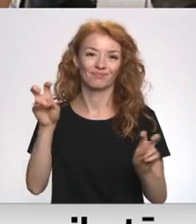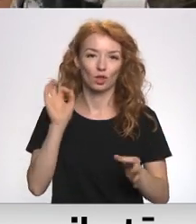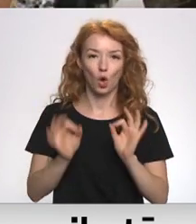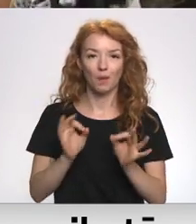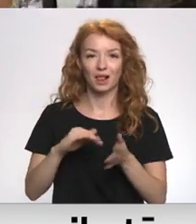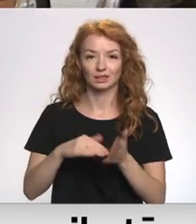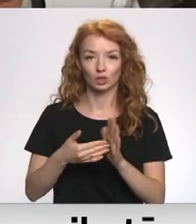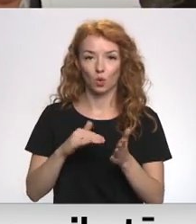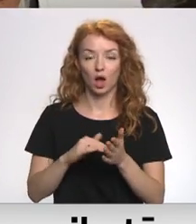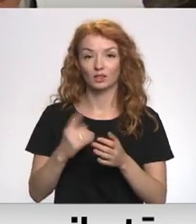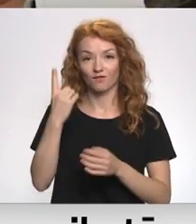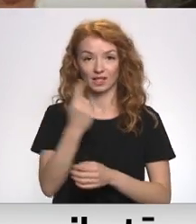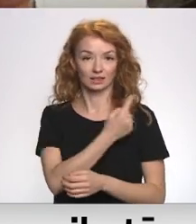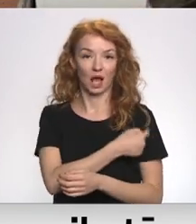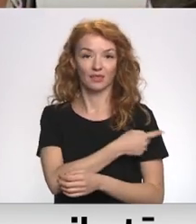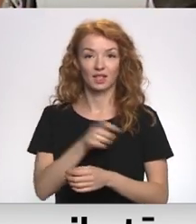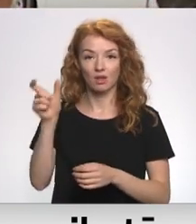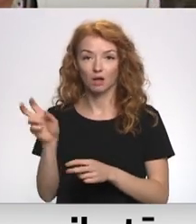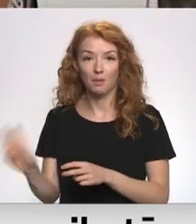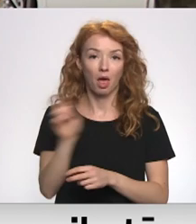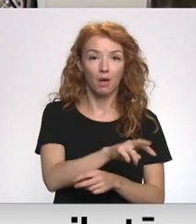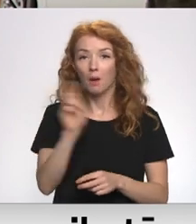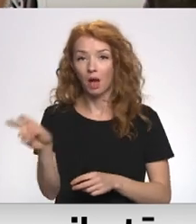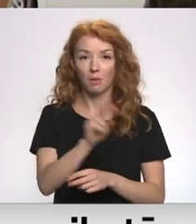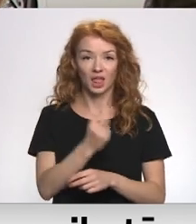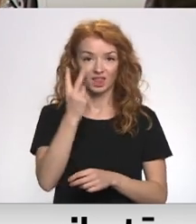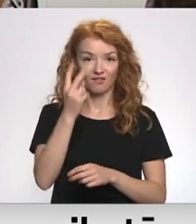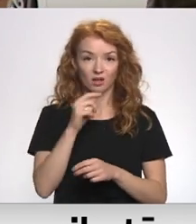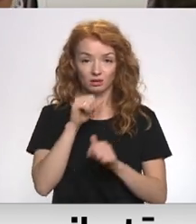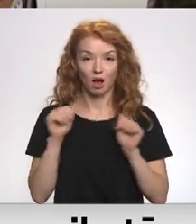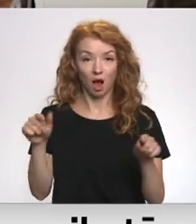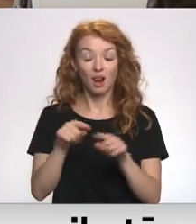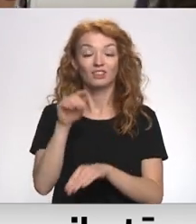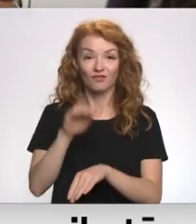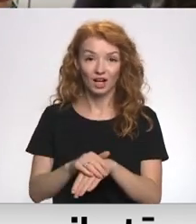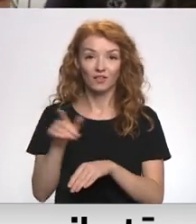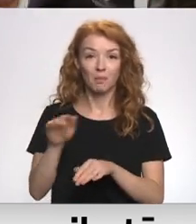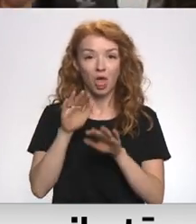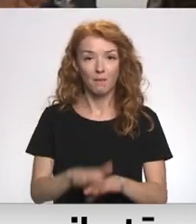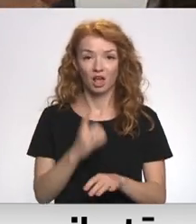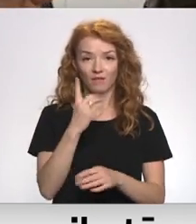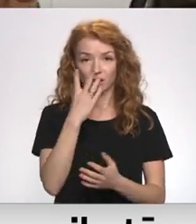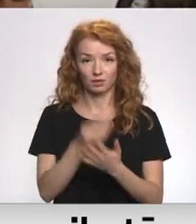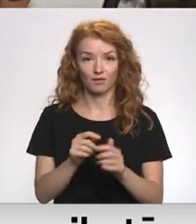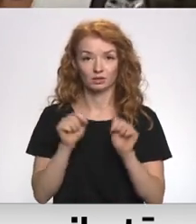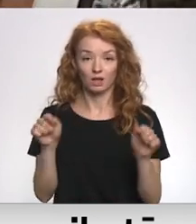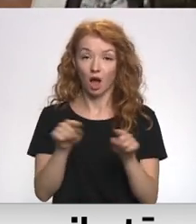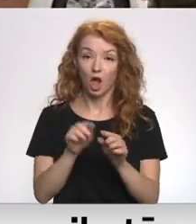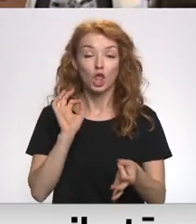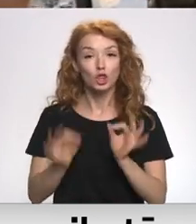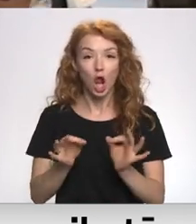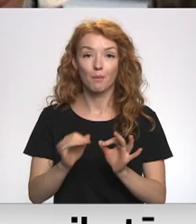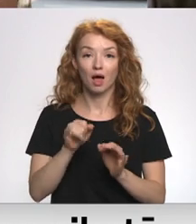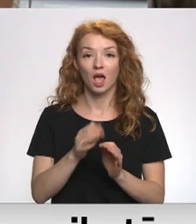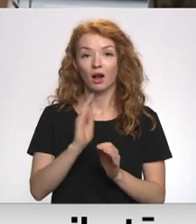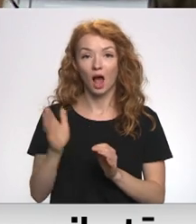ir situācija, ka viens sanitārs lēkā pa divām zālēm, kaut arī viņam būtu jābūt zālē nepārtraukti. Būtu ļoti normāli, ja mums uz katru